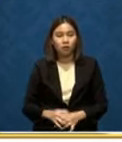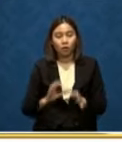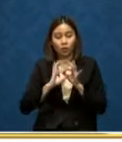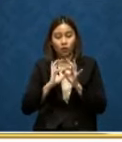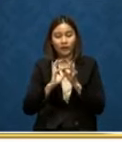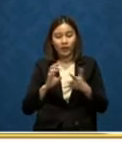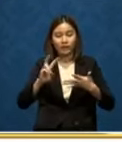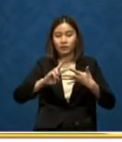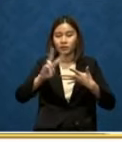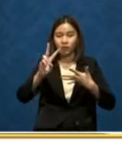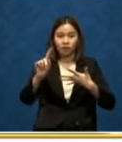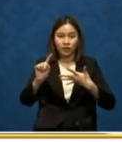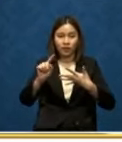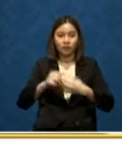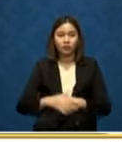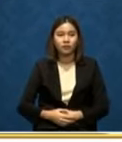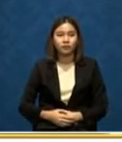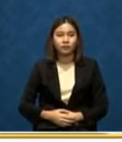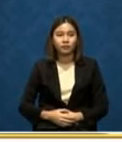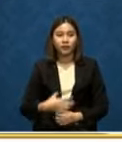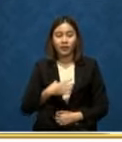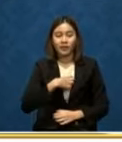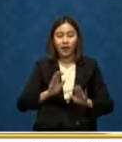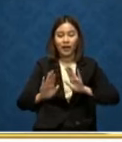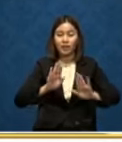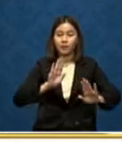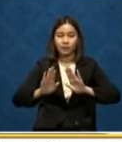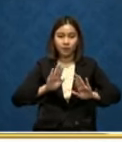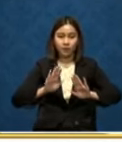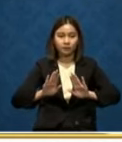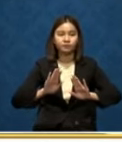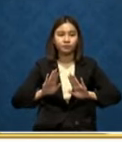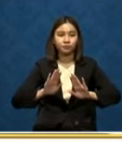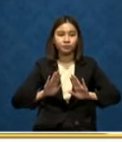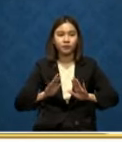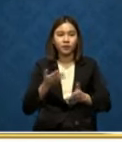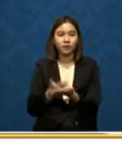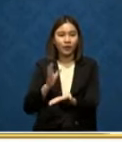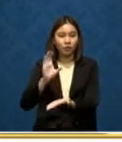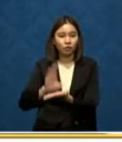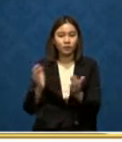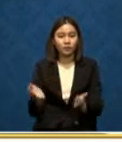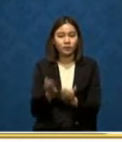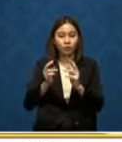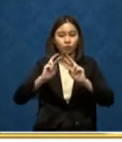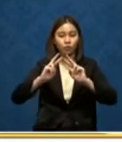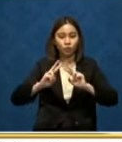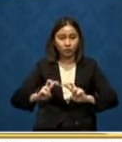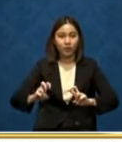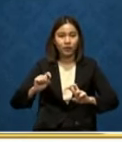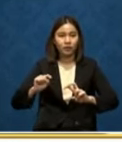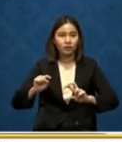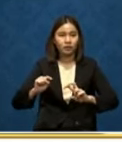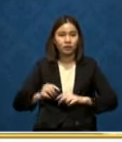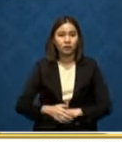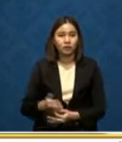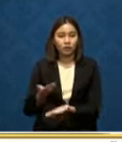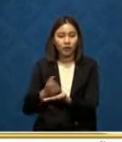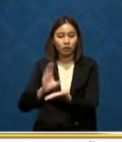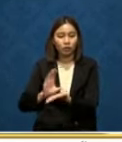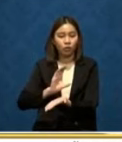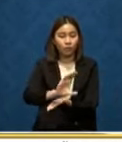ที่ 2ครับผมอยากจะให้เทียบสัดส่วนของงบสนับสนุนงานวิจัยว่าได้รับ